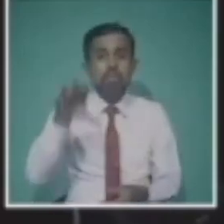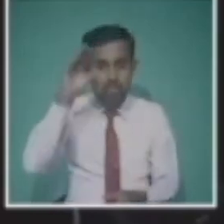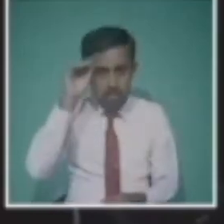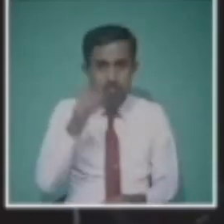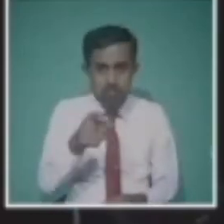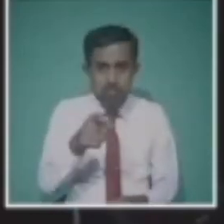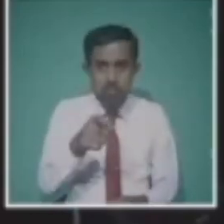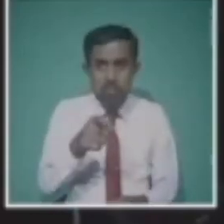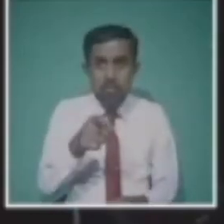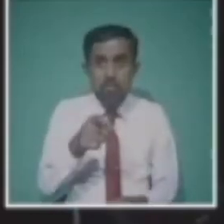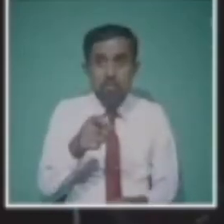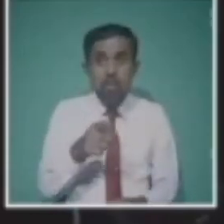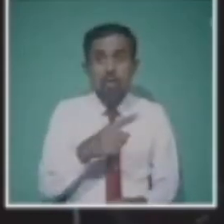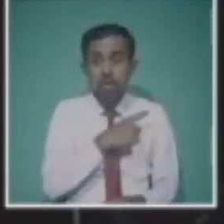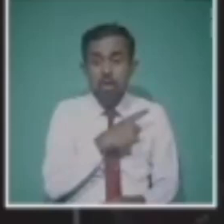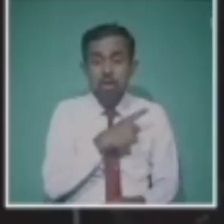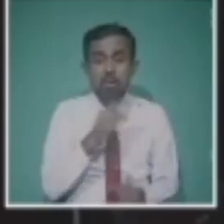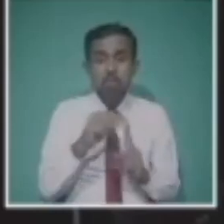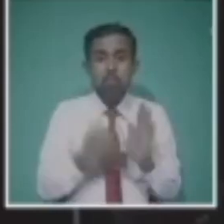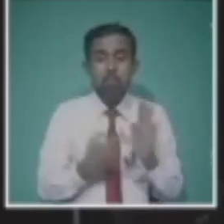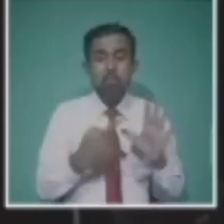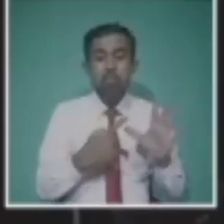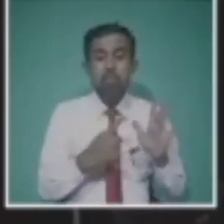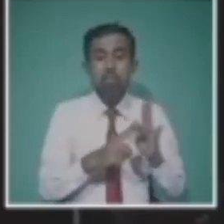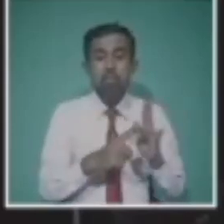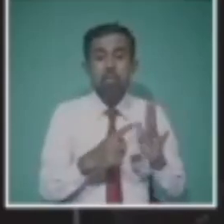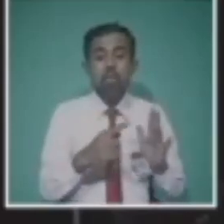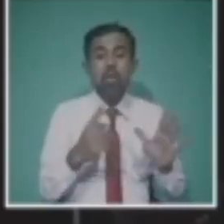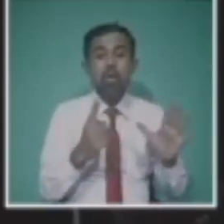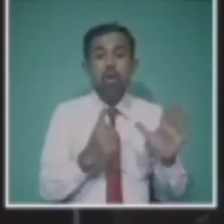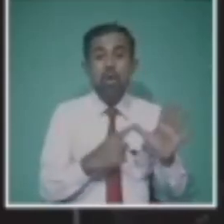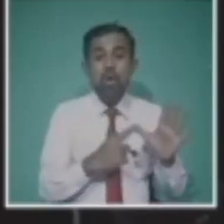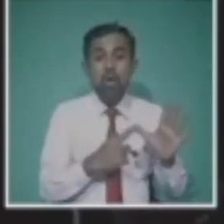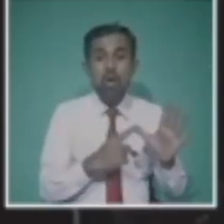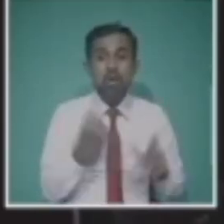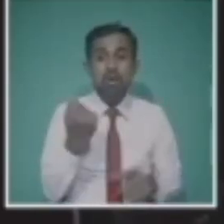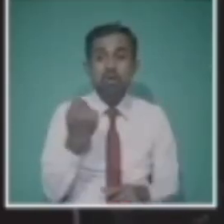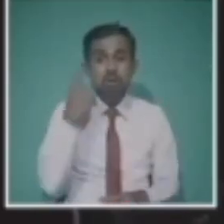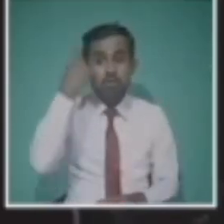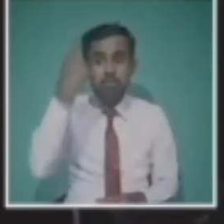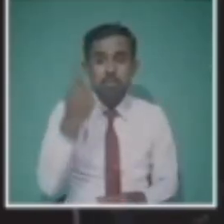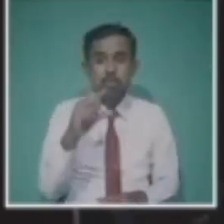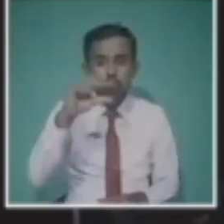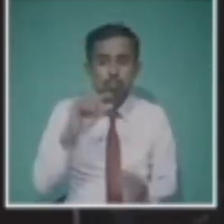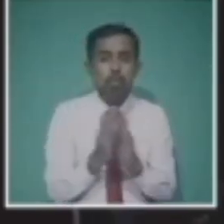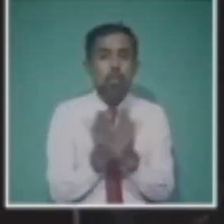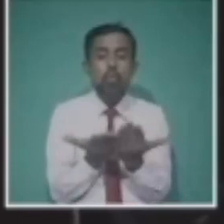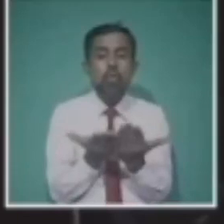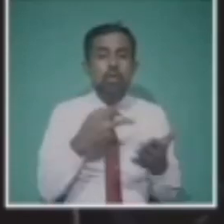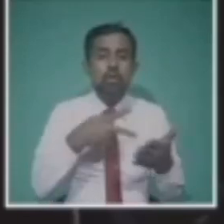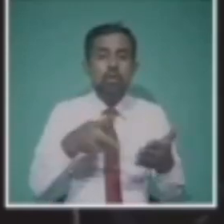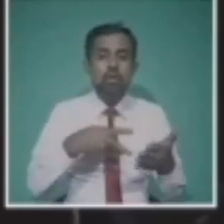ඕන නම් අන්න අර ආචාර්ය ලියනගේ ආර්ථික විද්‍යාඥයාගේ පුංචි පොත් පිංච